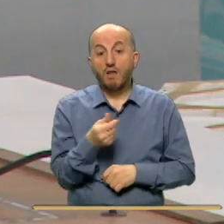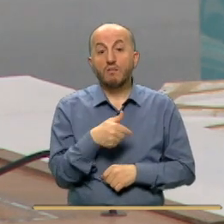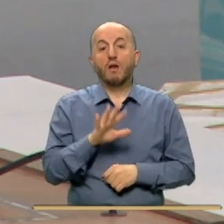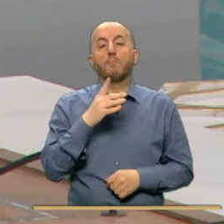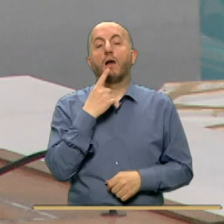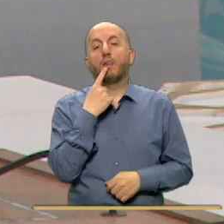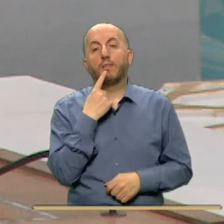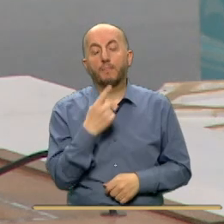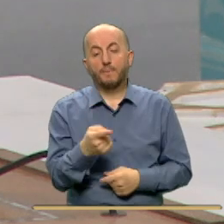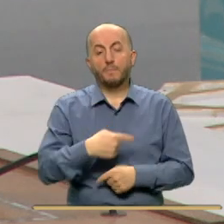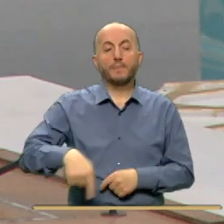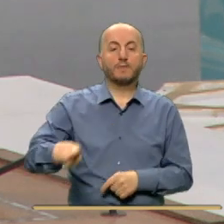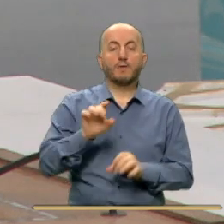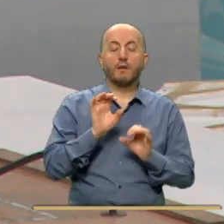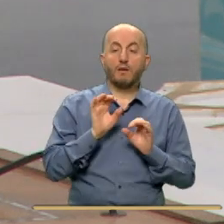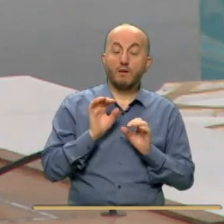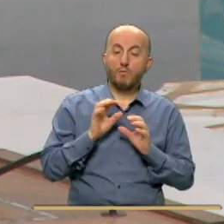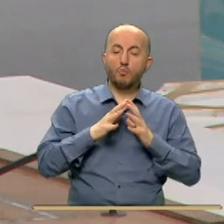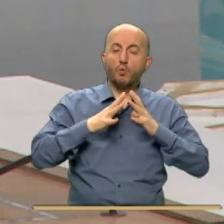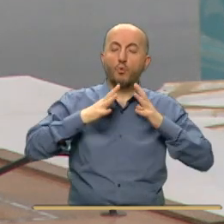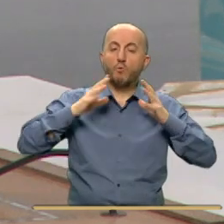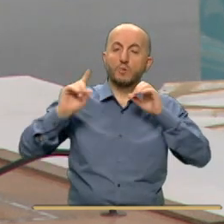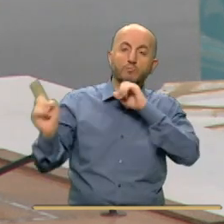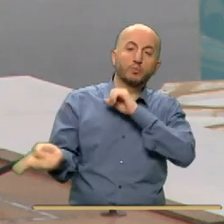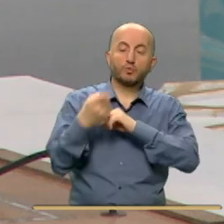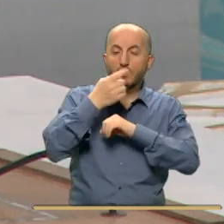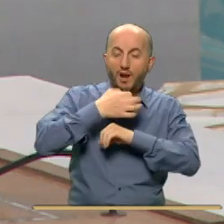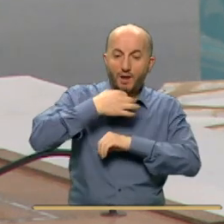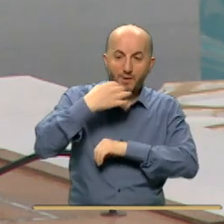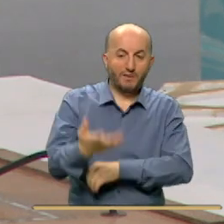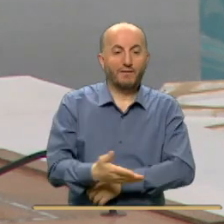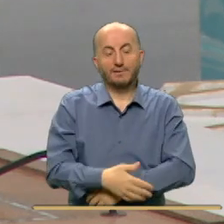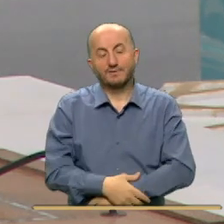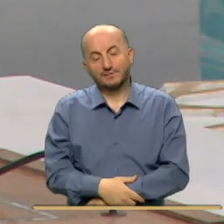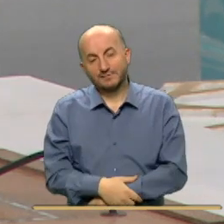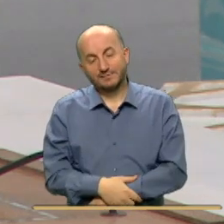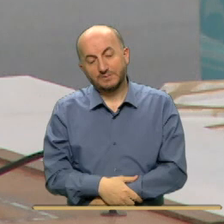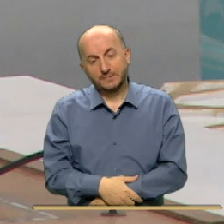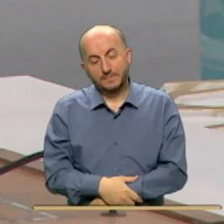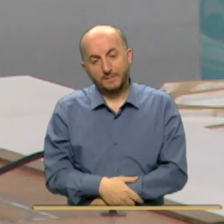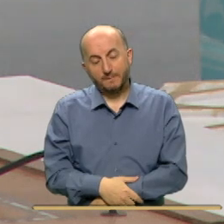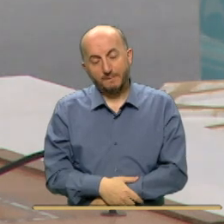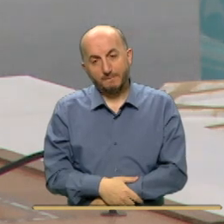diye bize bu kadar büyük bir müjde ile haber verdi değerli kardeşler.